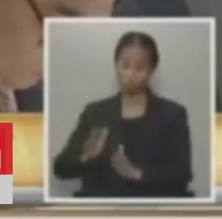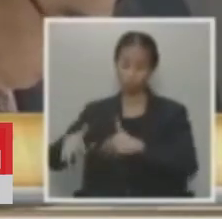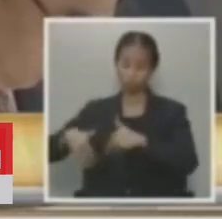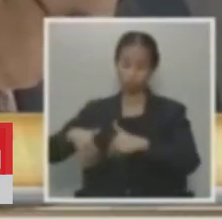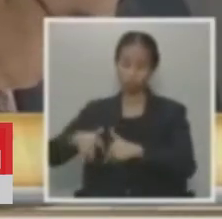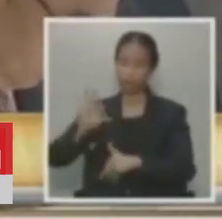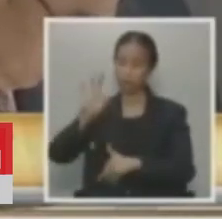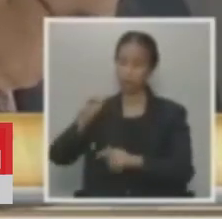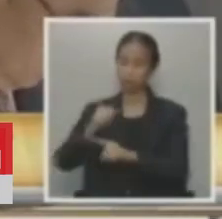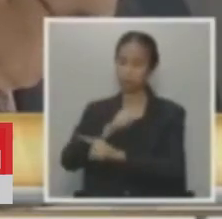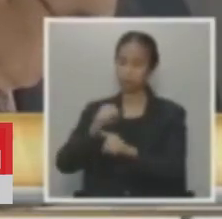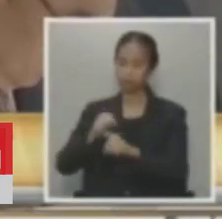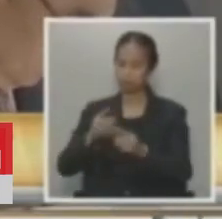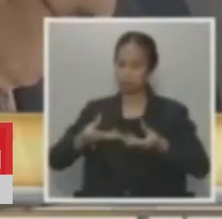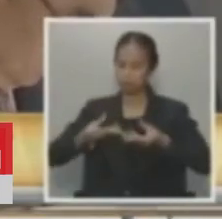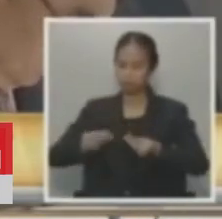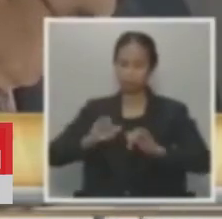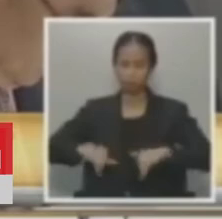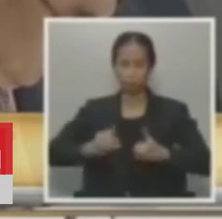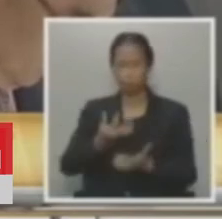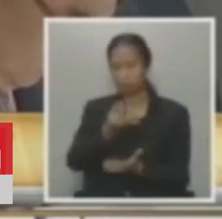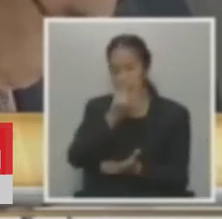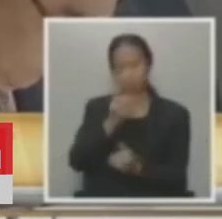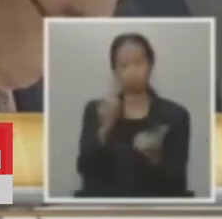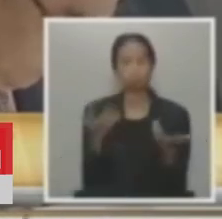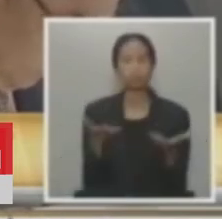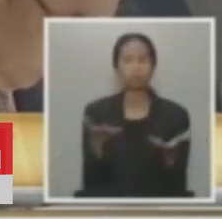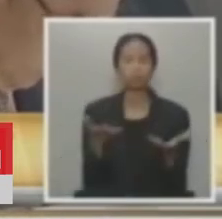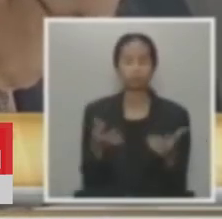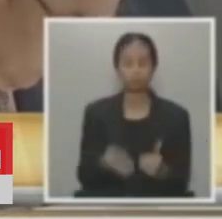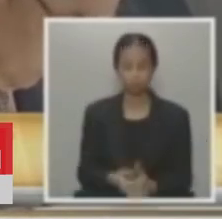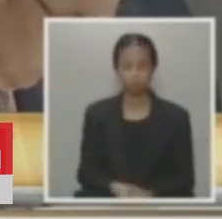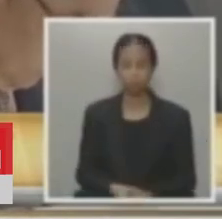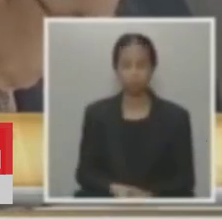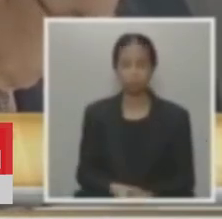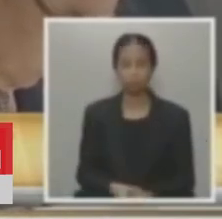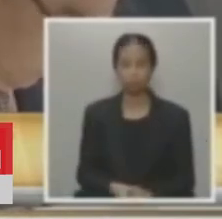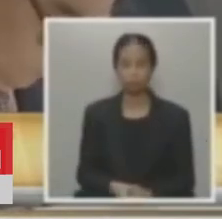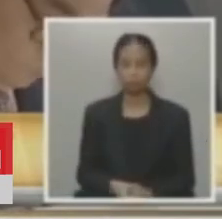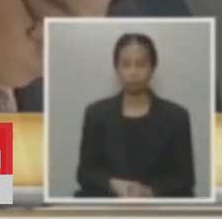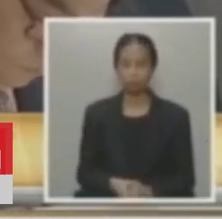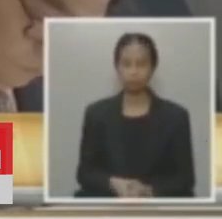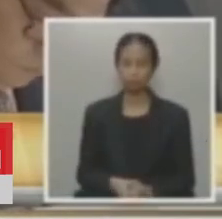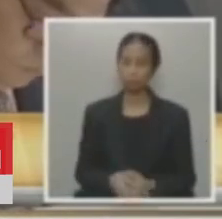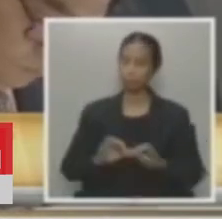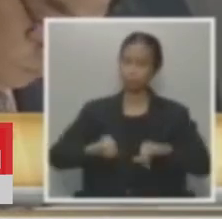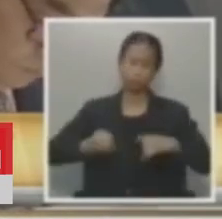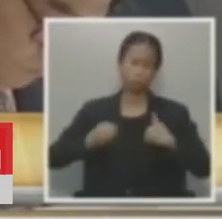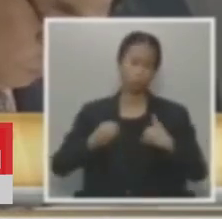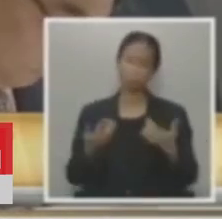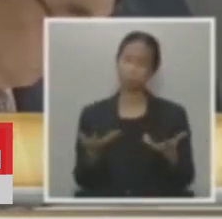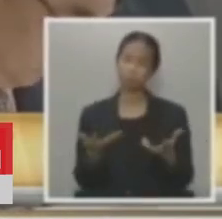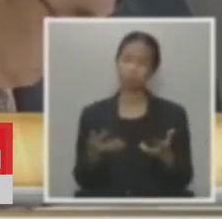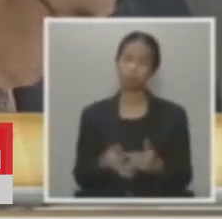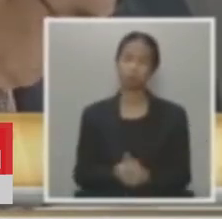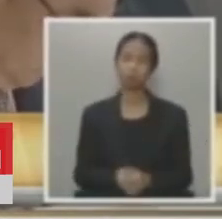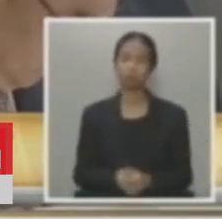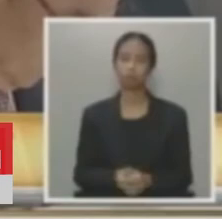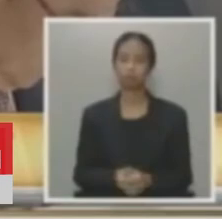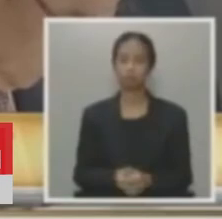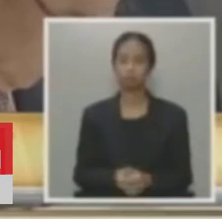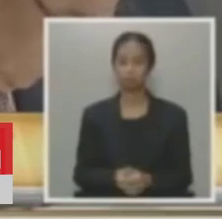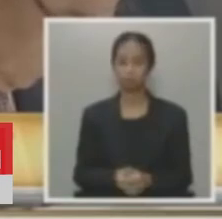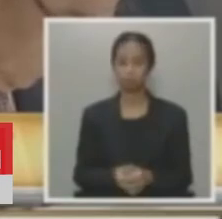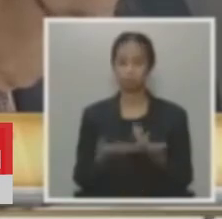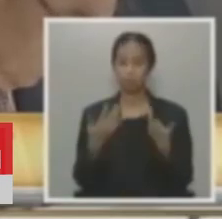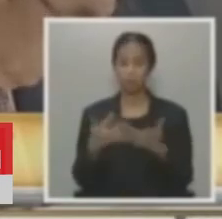ำกินซึ่งมีเอกสารสิทธิ์คือไม่มีเป็นของตัวเองที่มีจริงๆกับพว